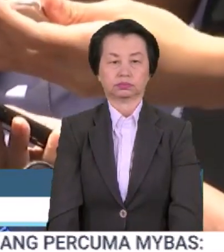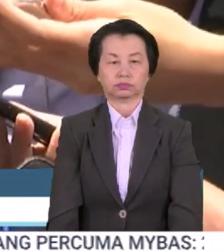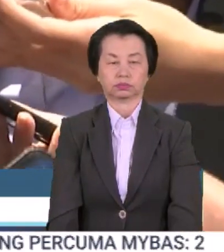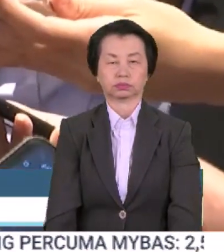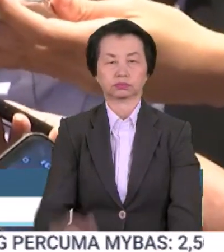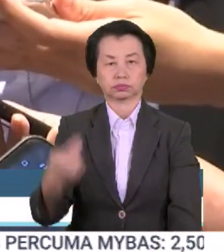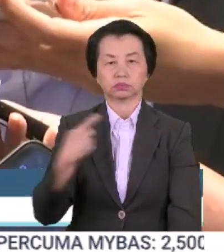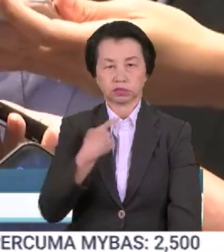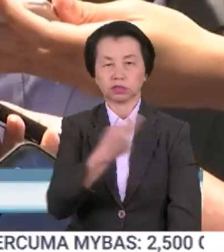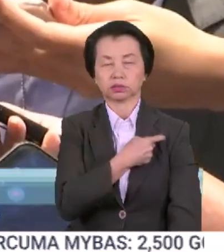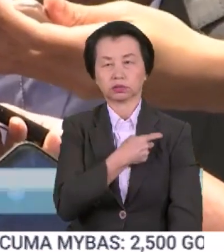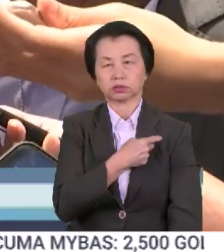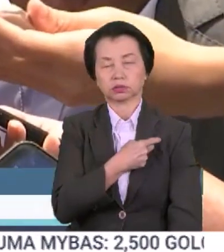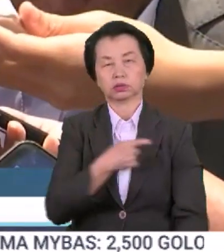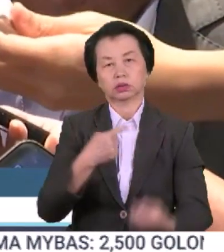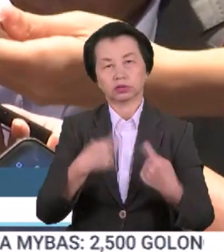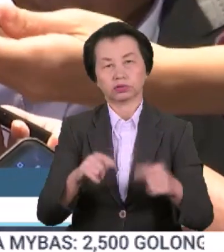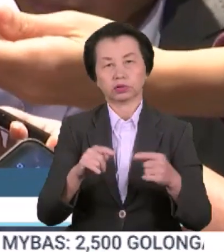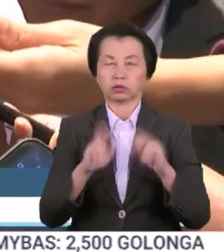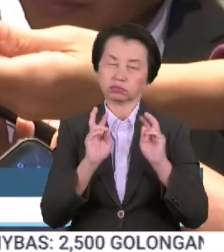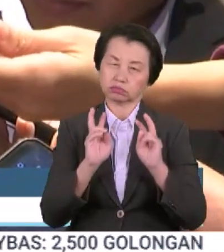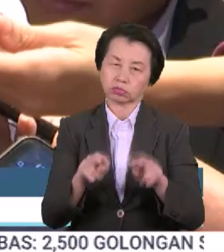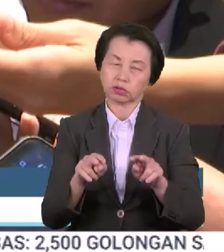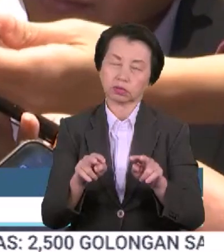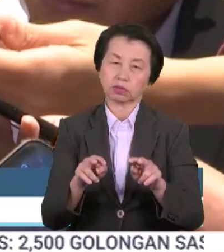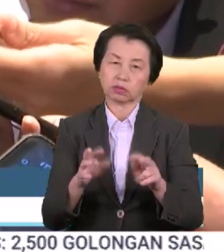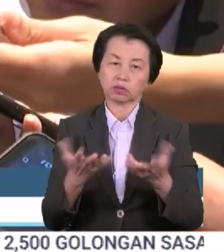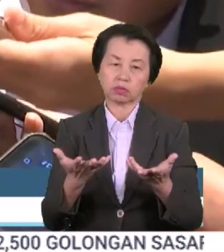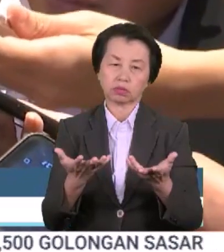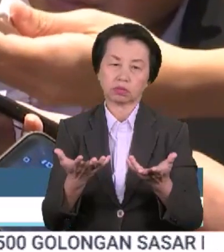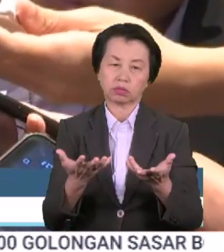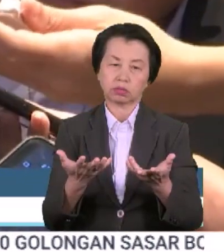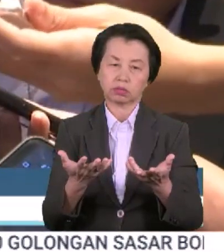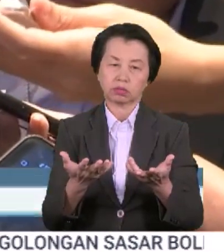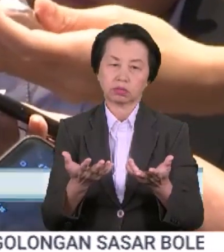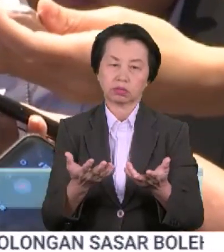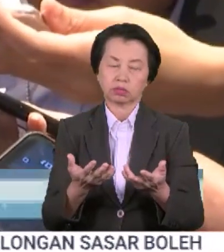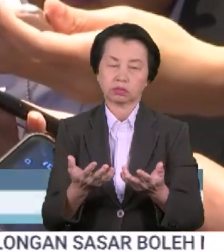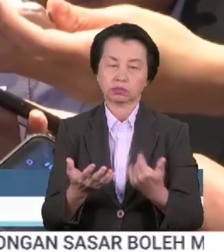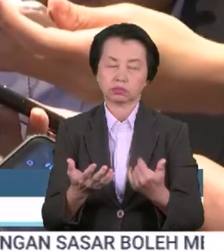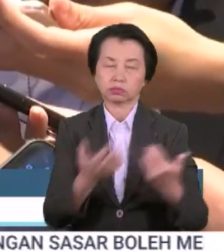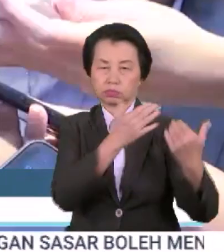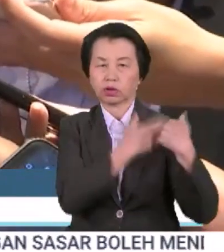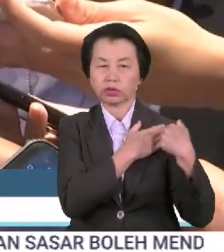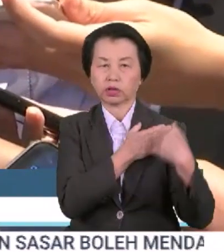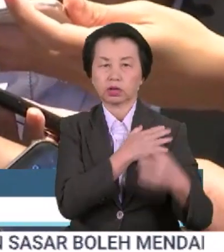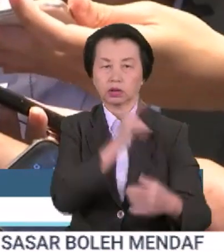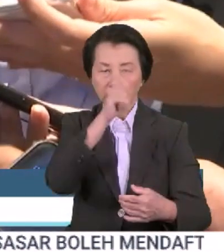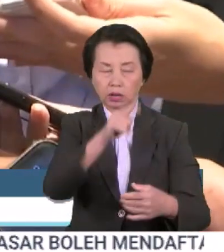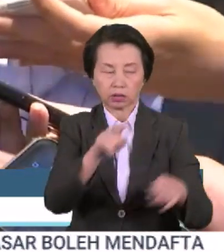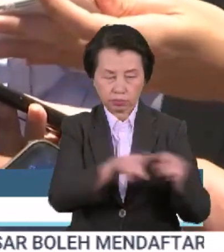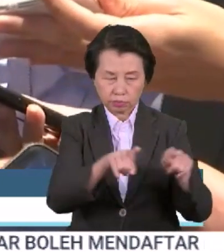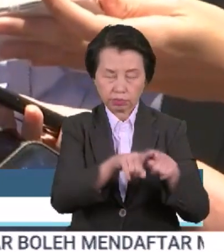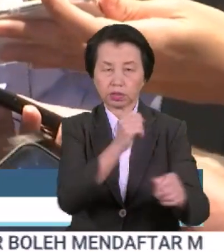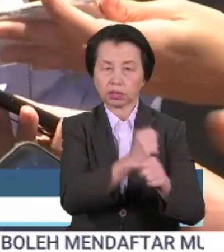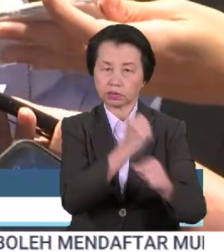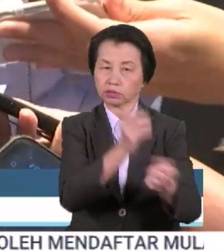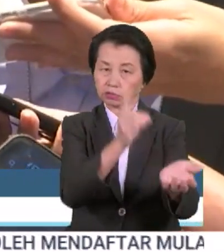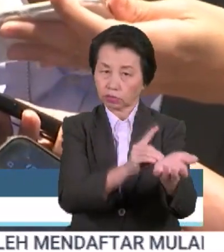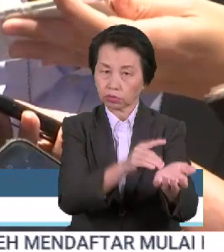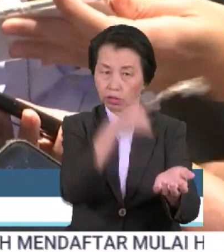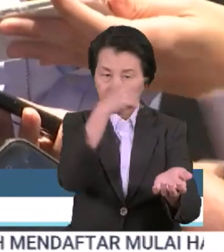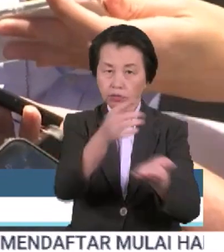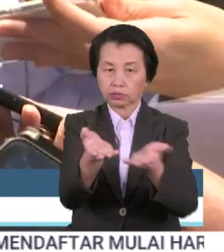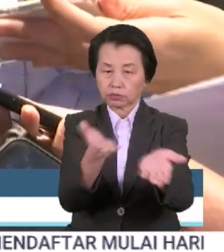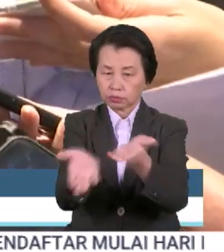Kita kena melihat kepada tugasan hakiki kita lah sebagai doktor ya, untuk